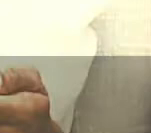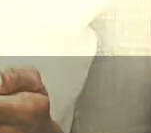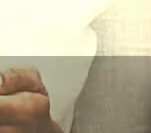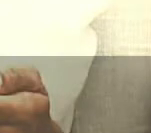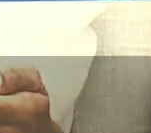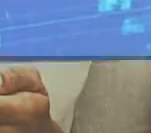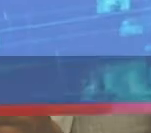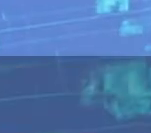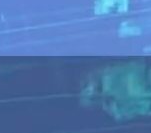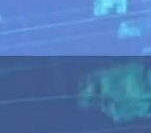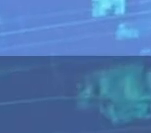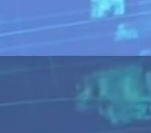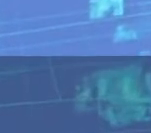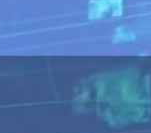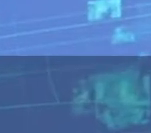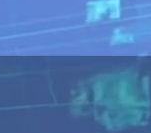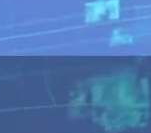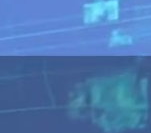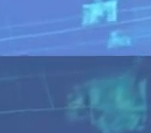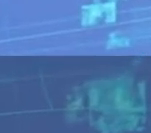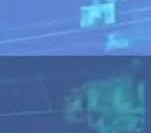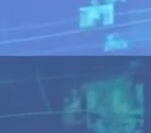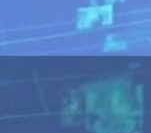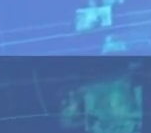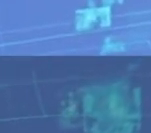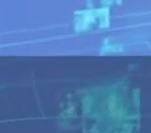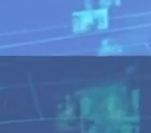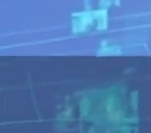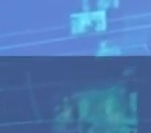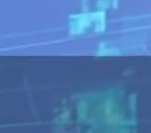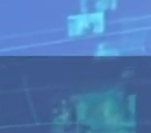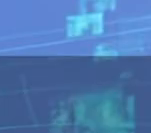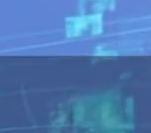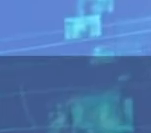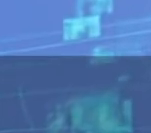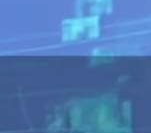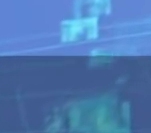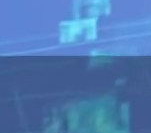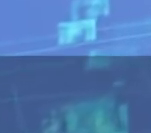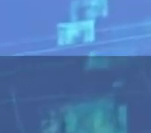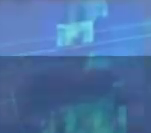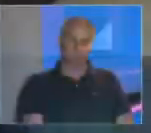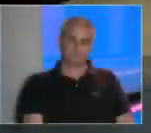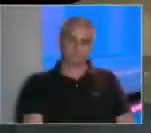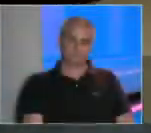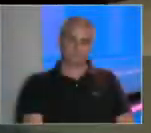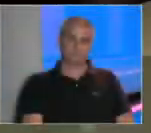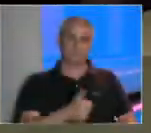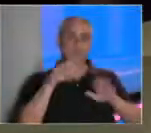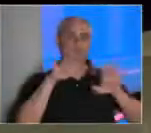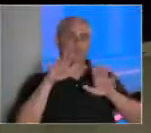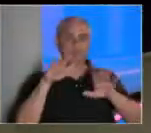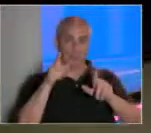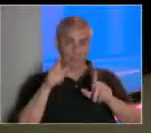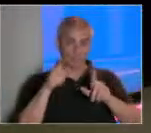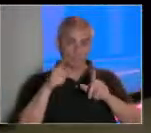זה שוב, זה ממש היה פגישה, אני מתעדכן תוך כדי שאני מדבר איתה, הדבר כאמור קורה עכשיו. ראש הממשלה גם מספר